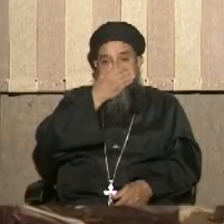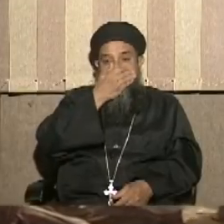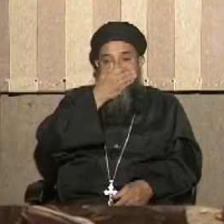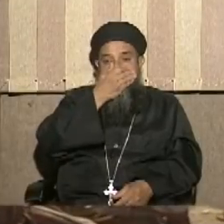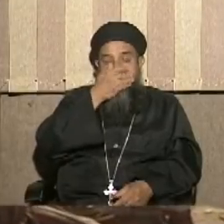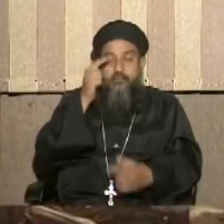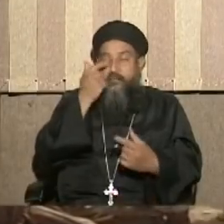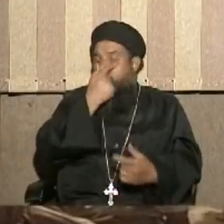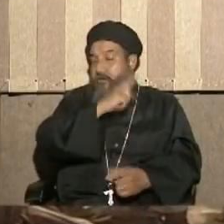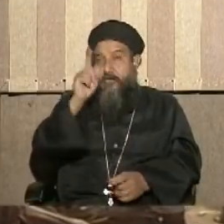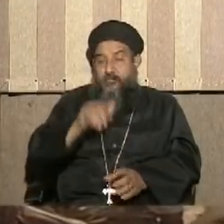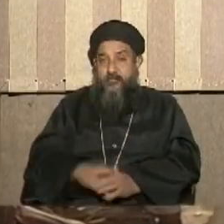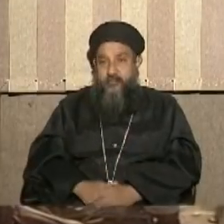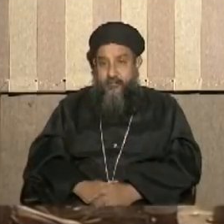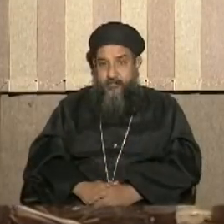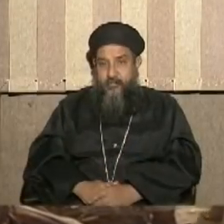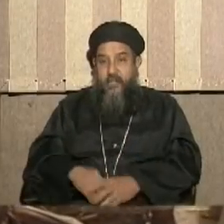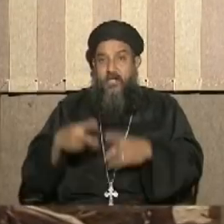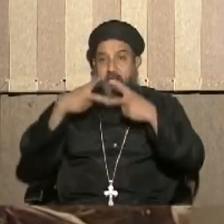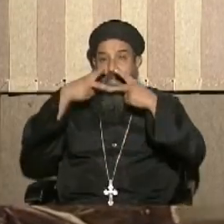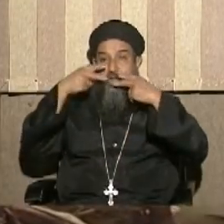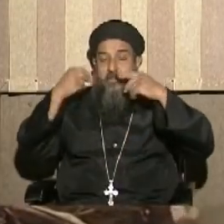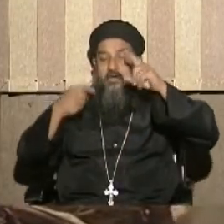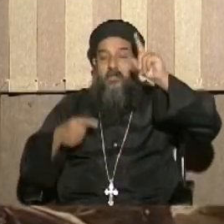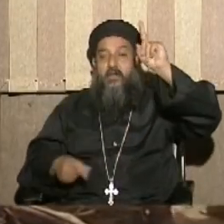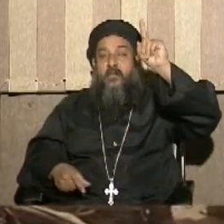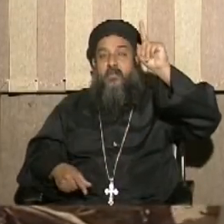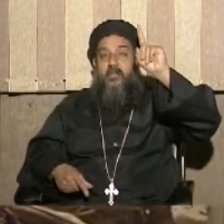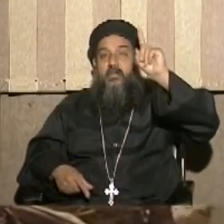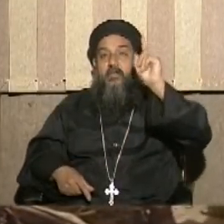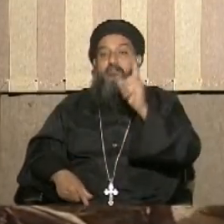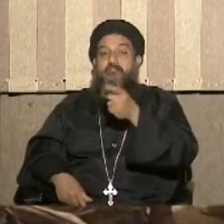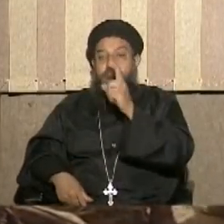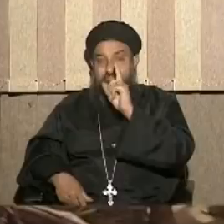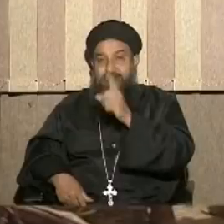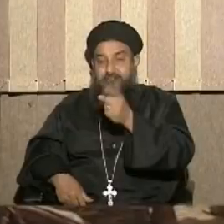انا مش شايف يا رجال الله.